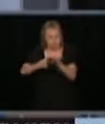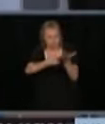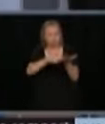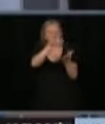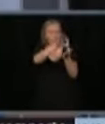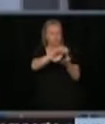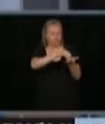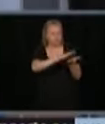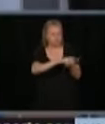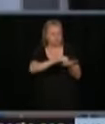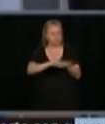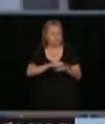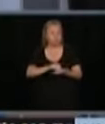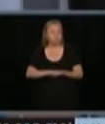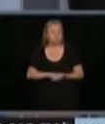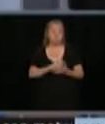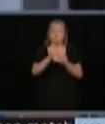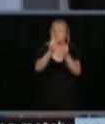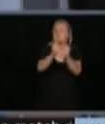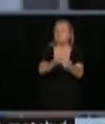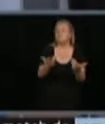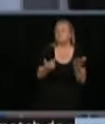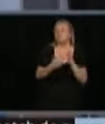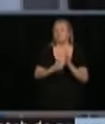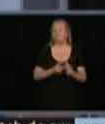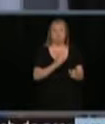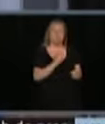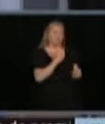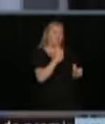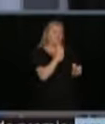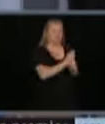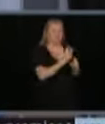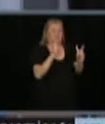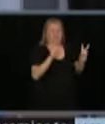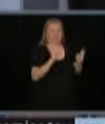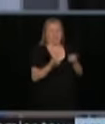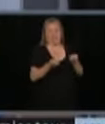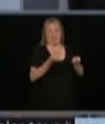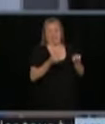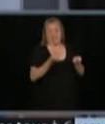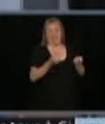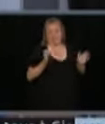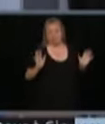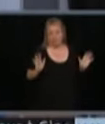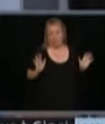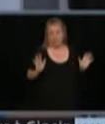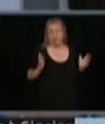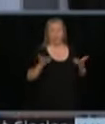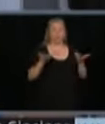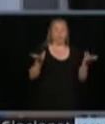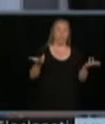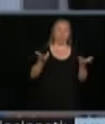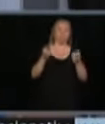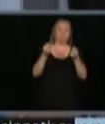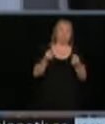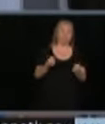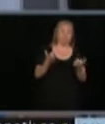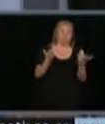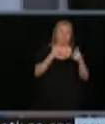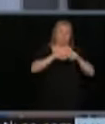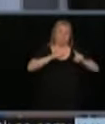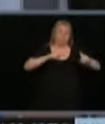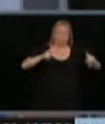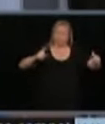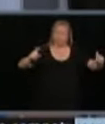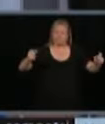appelle des pénalités administratives ou des enjeux, ça peut varier, à notre avis. Là,